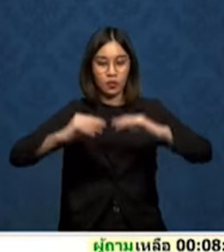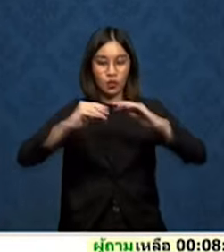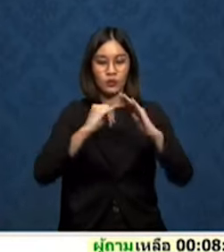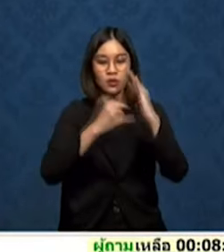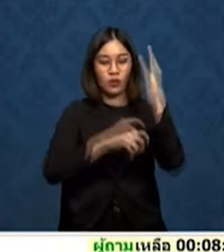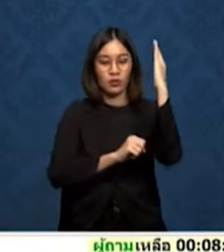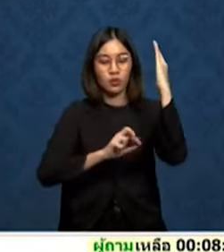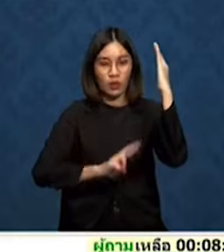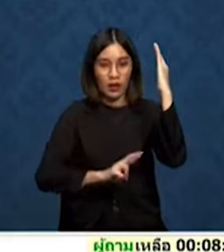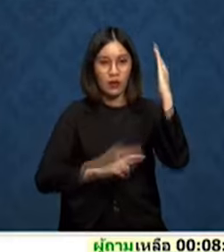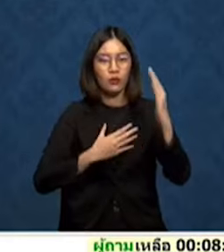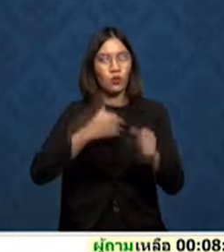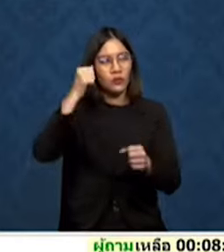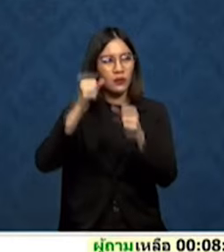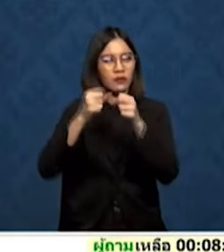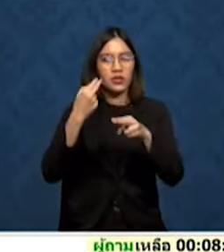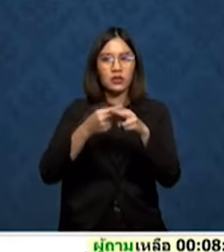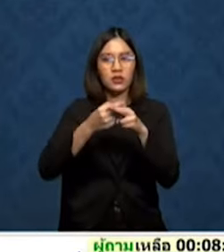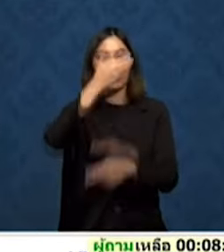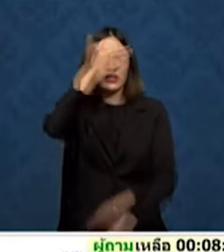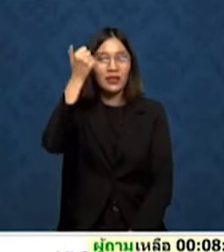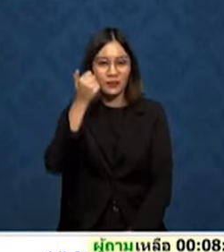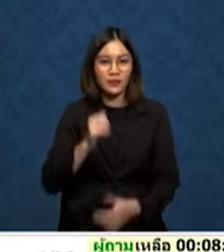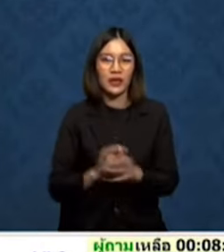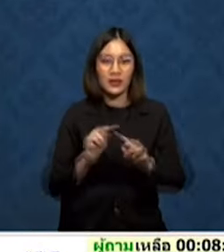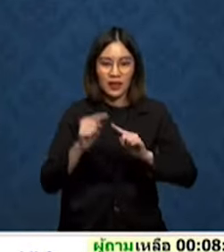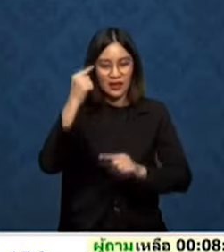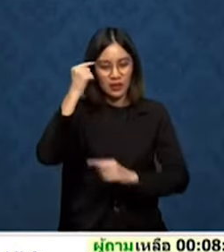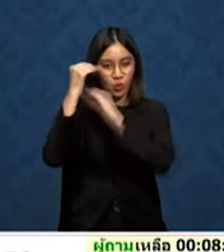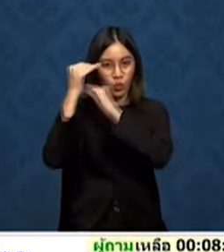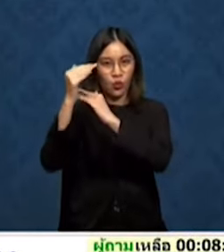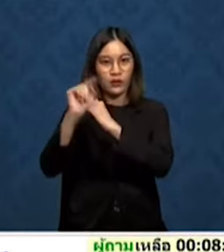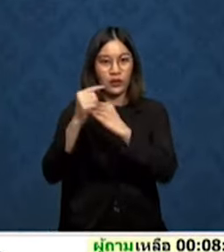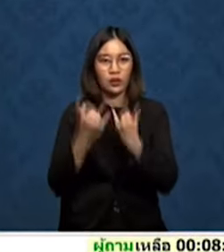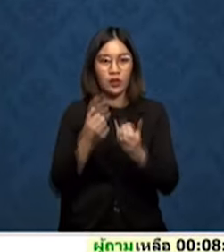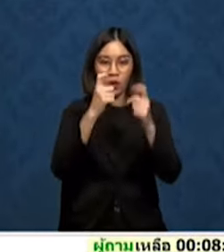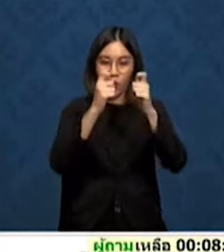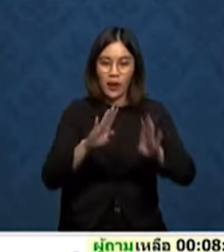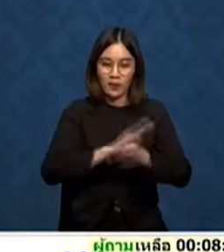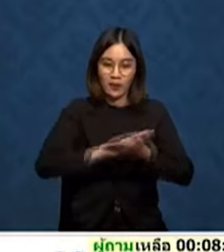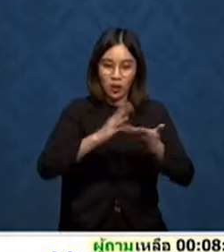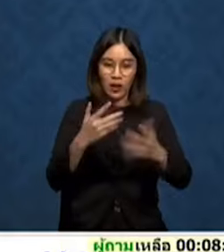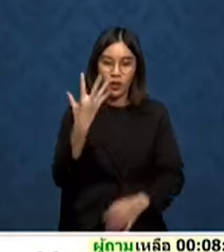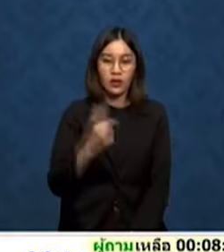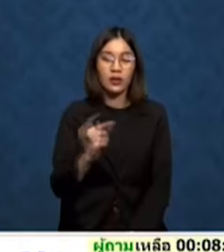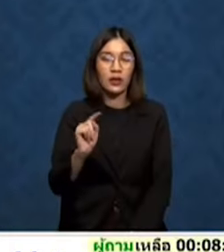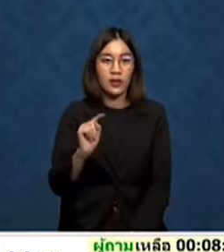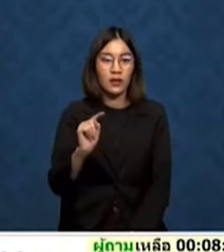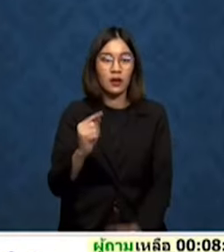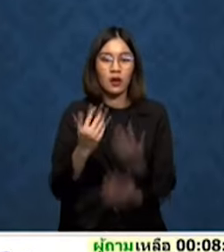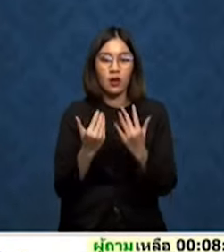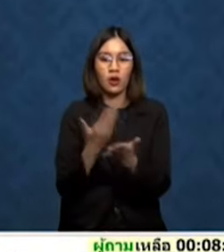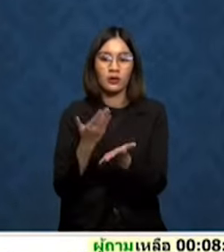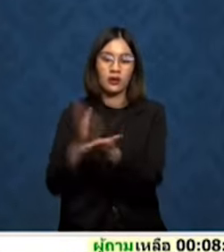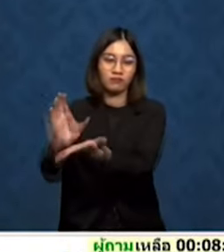สุราษฎร์ธานีผมจำชื่อไม่ได้แต่ว่าเราเราเราคาดการณ์ว่าขณะนี้แบบเสร็จแล้วนะครับขณะนี้เหลือเหลือแต่ว่ารองบ